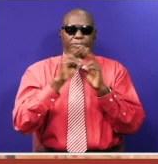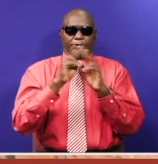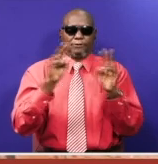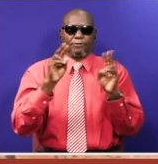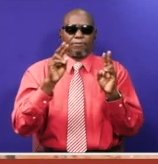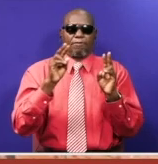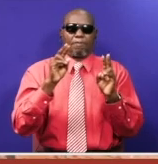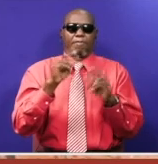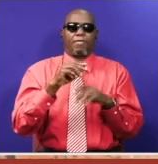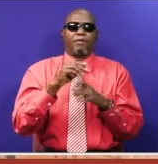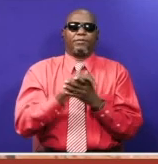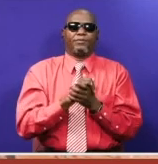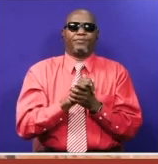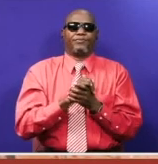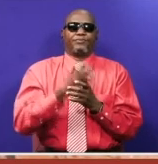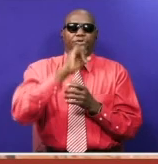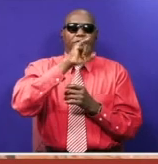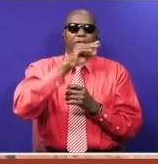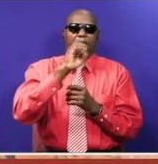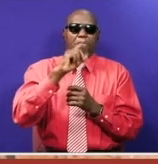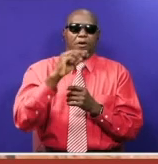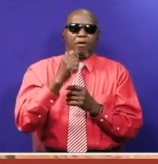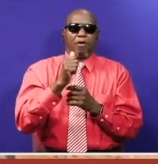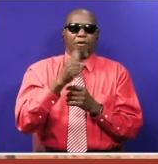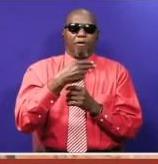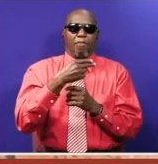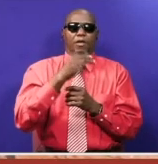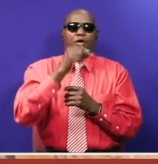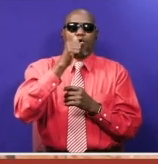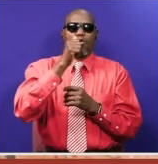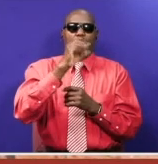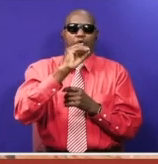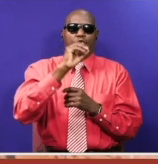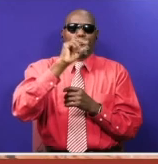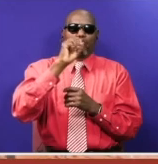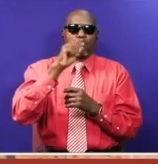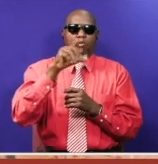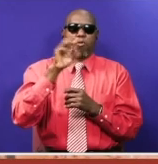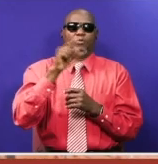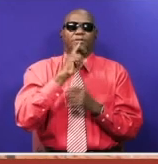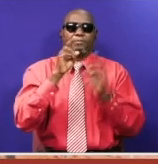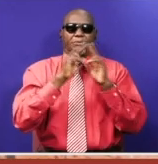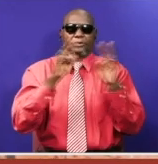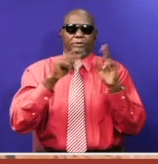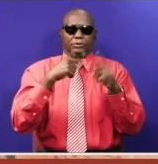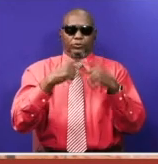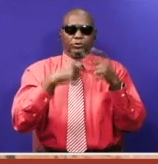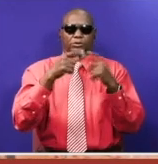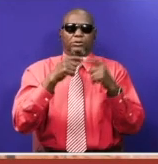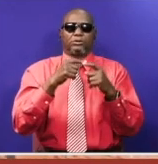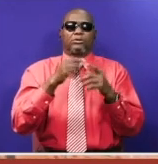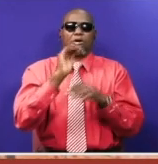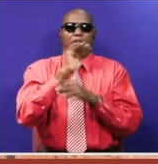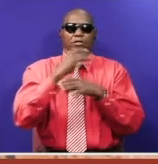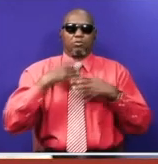ya Pokot Central Jeremiah Tumo anasema kuwa hali ya usalama inaendelea kuimarika eneo hilo, huku akiwataka wakazi kuishi kwa